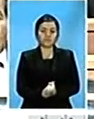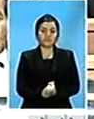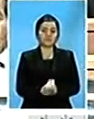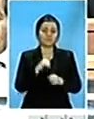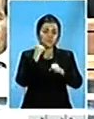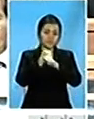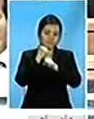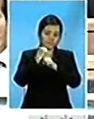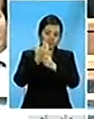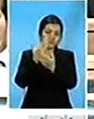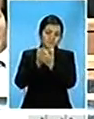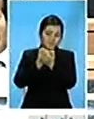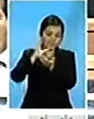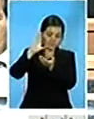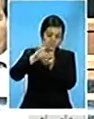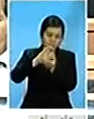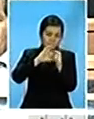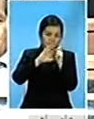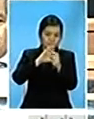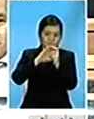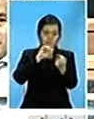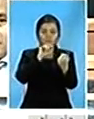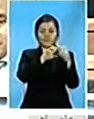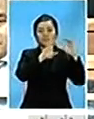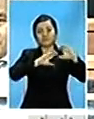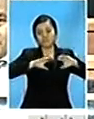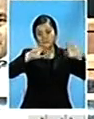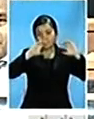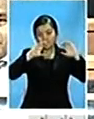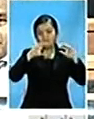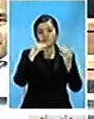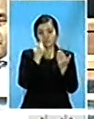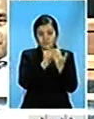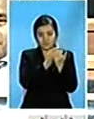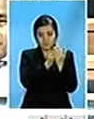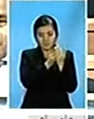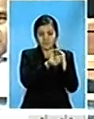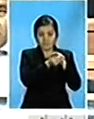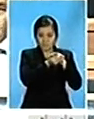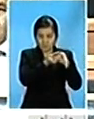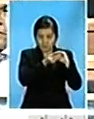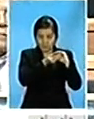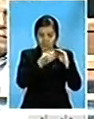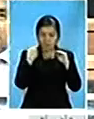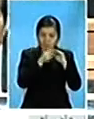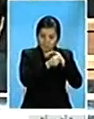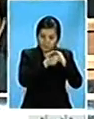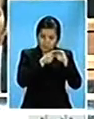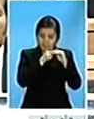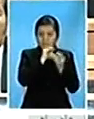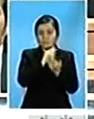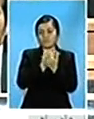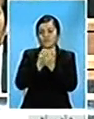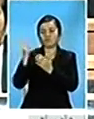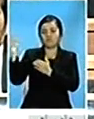าณของรัฐบาลโดยเฉพาะงบประมาณที่ซุกไว้ในเงินกู้การกู้เงินก้อน